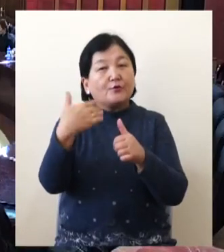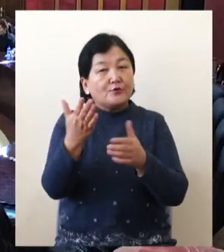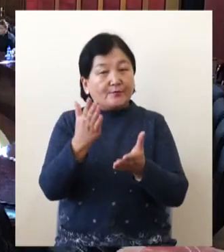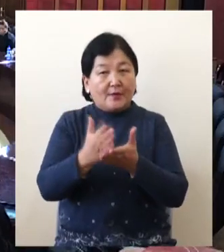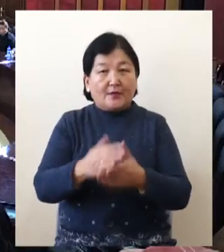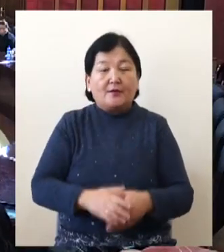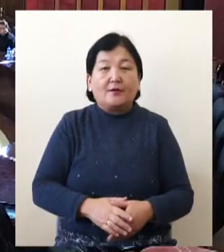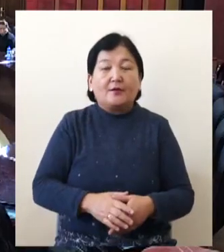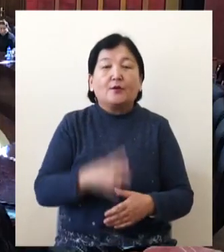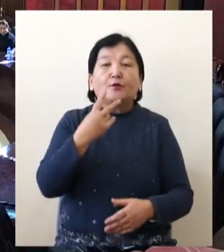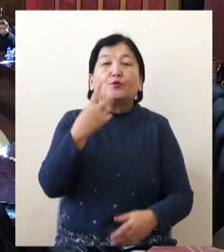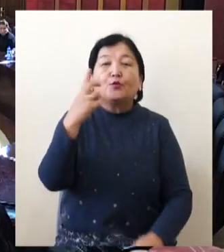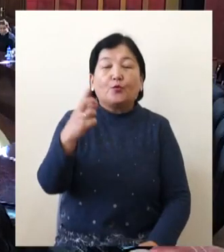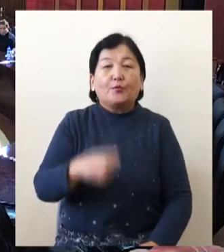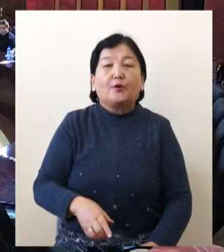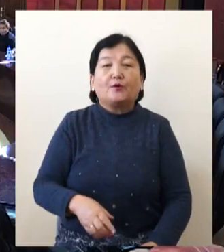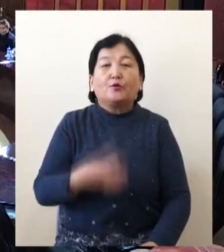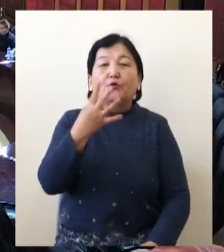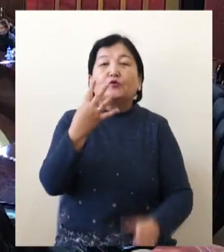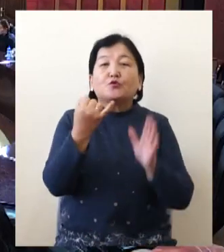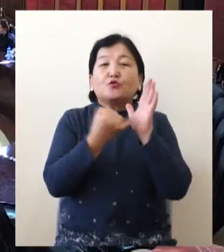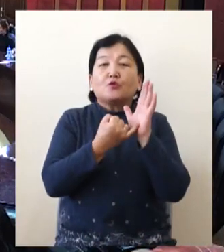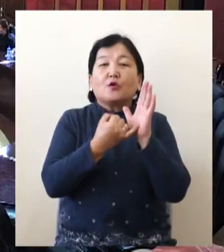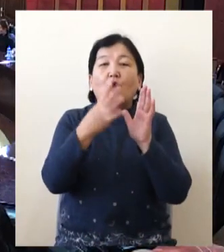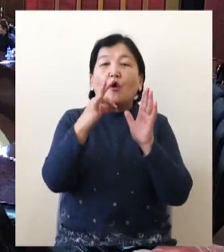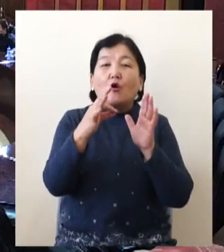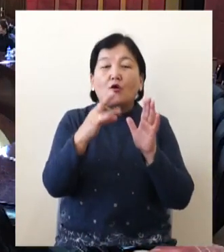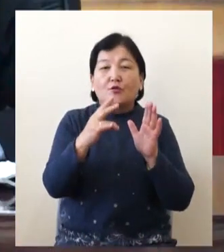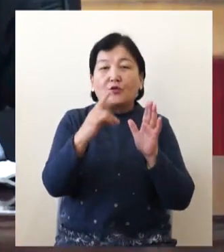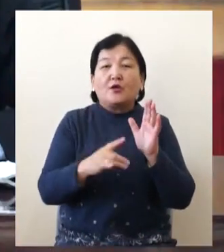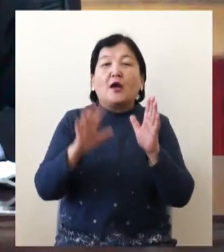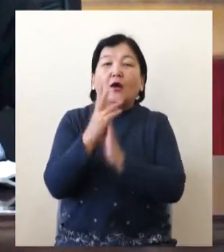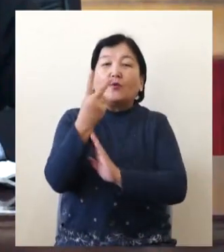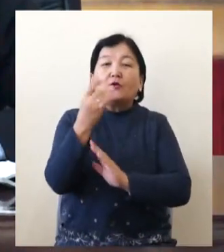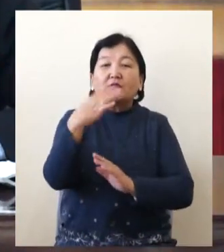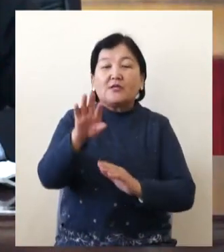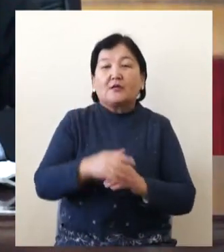За, нэгдсэн үндэсний байгууллага 46-ны 12 дугаар сар